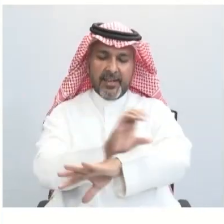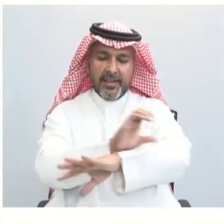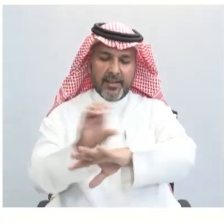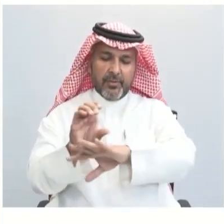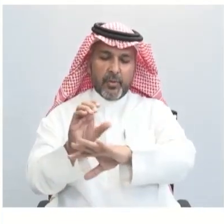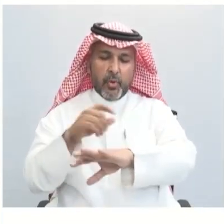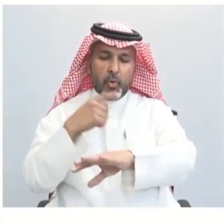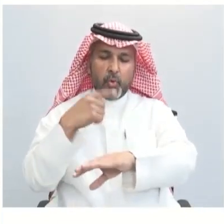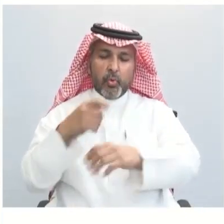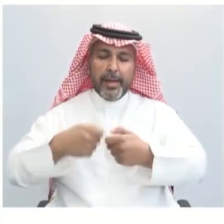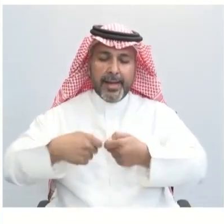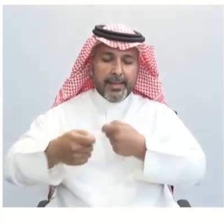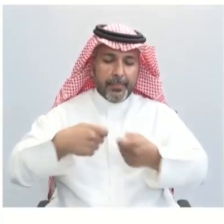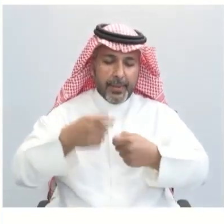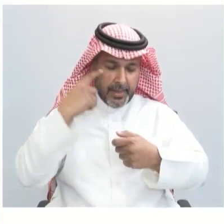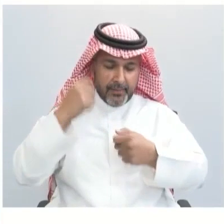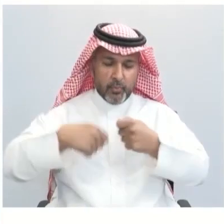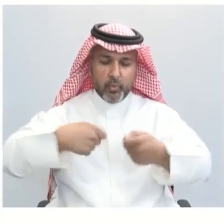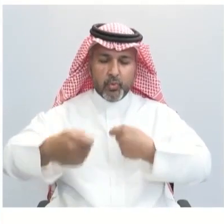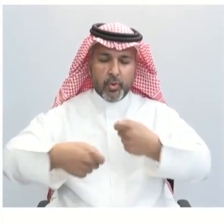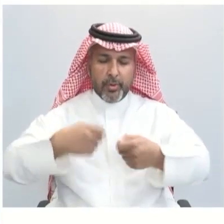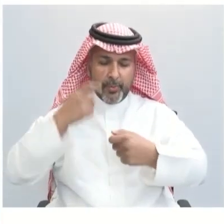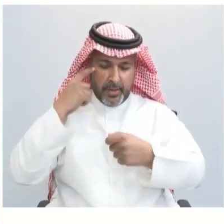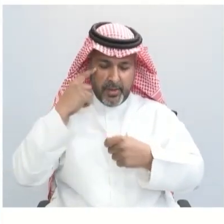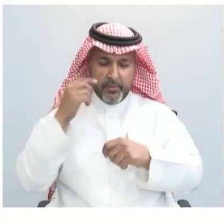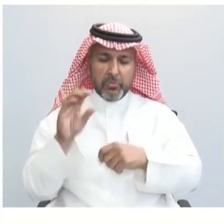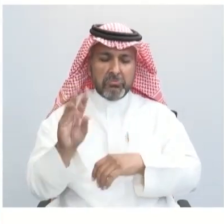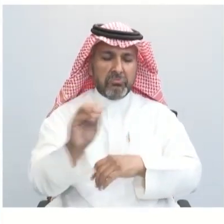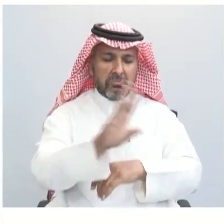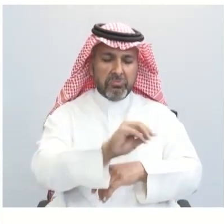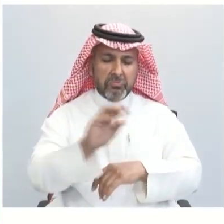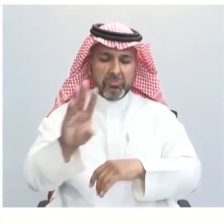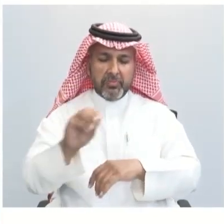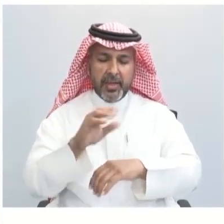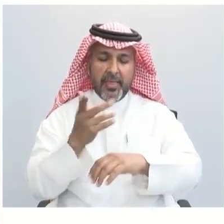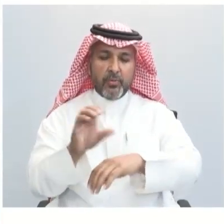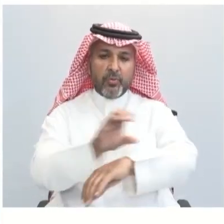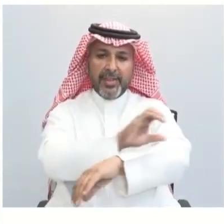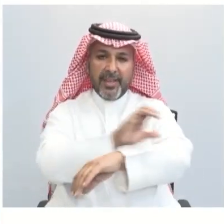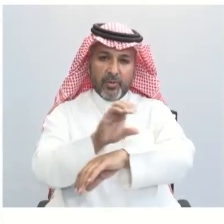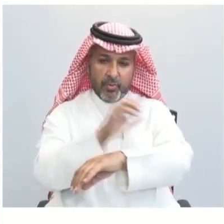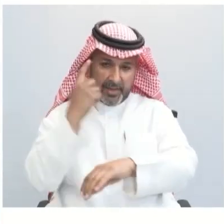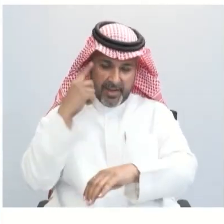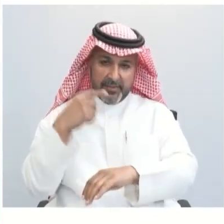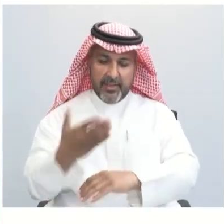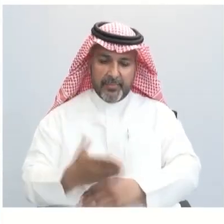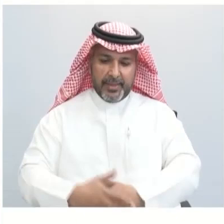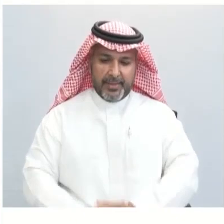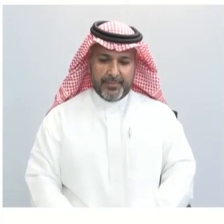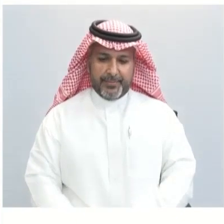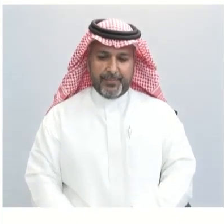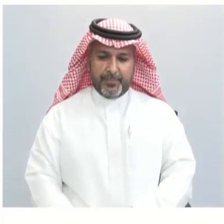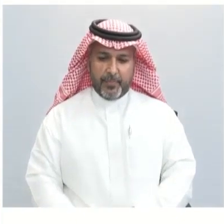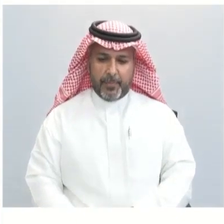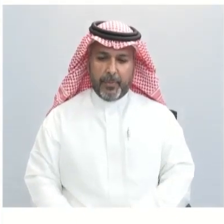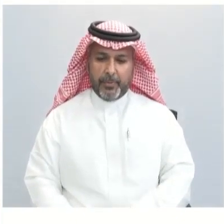بها. تحول التسويق عبر البريد الإلكتروني الحديث من البريد الجماعي العام إلى التركيز بشكل أكبر على